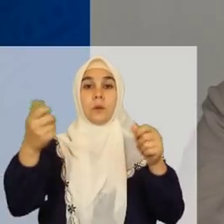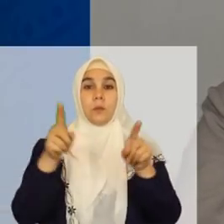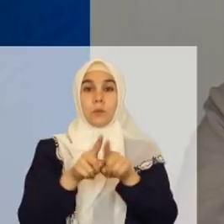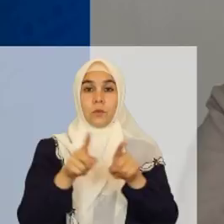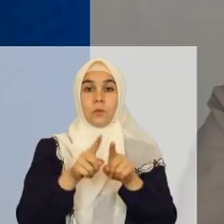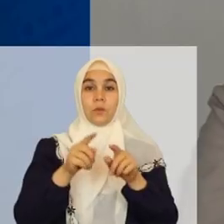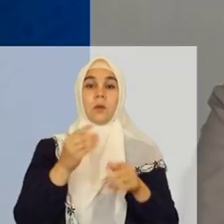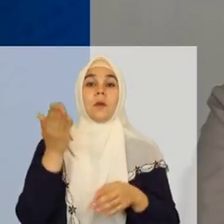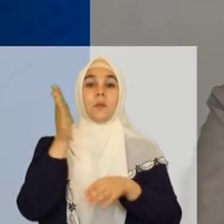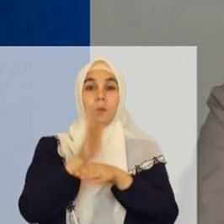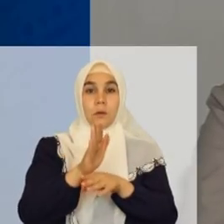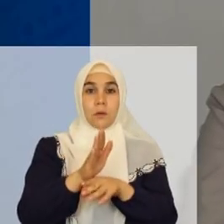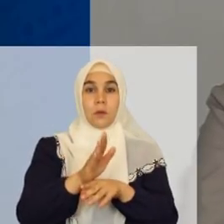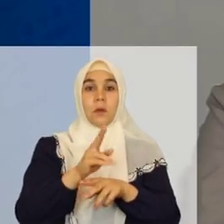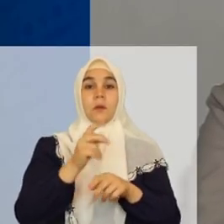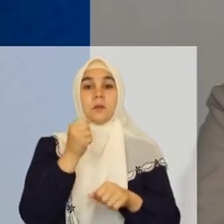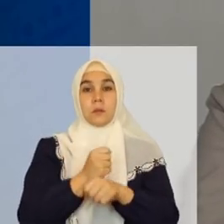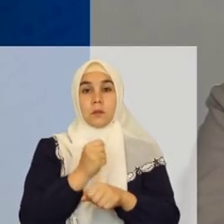qilib qo'yilgan.